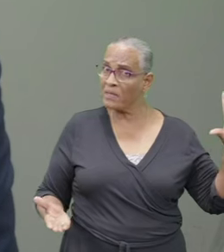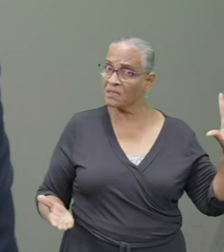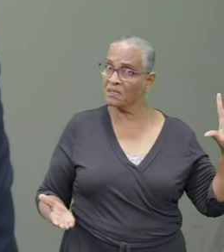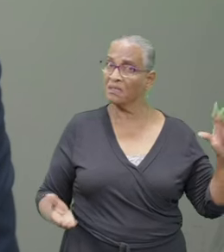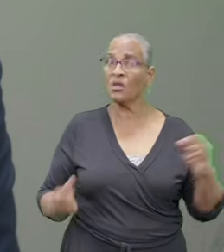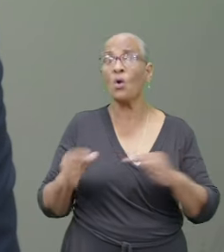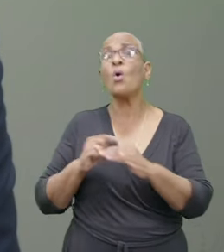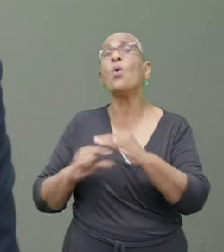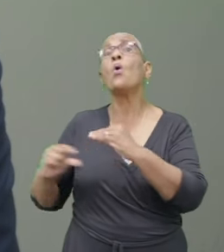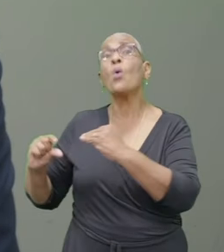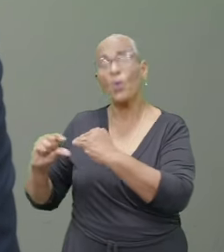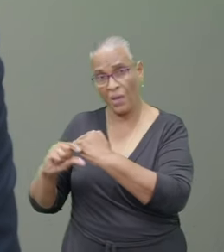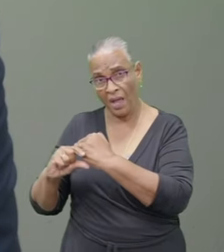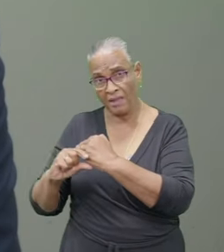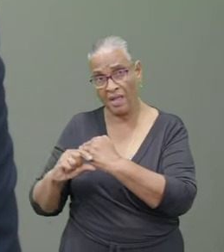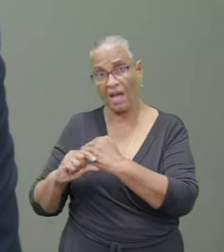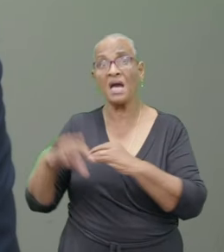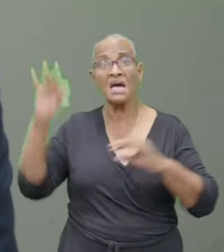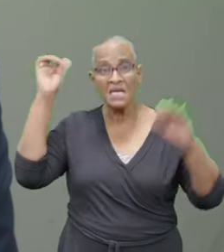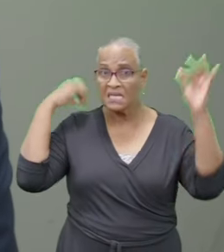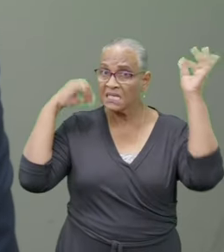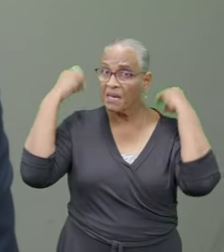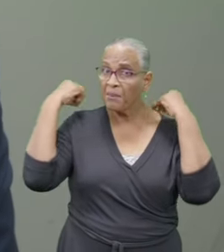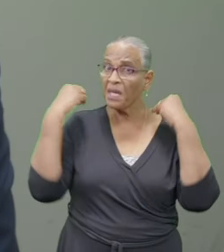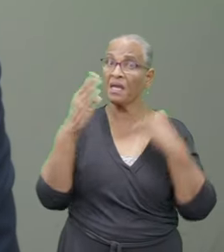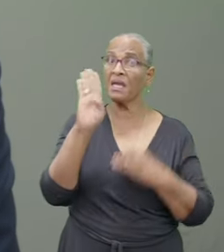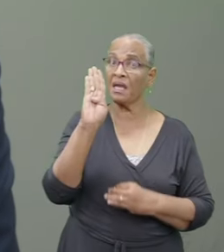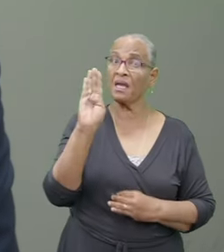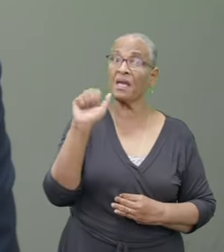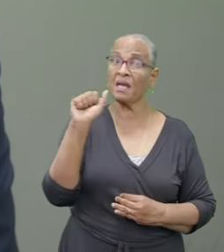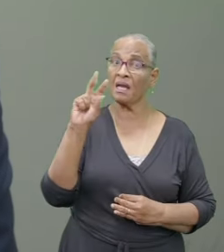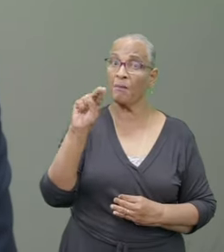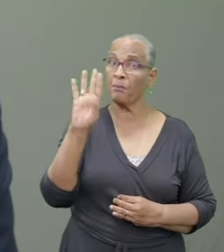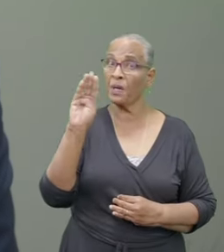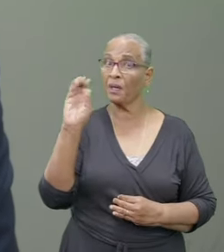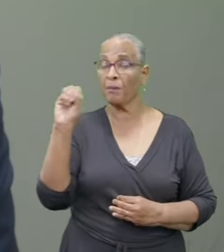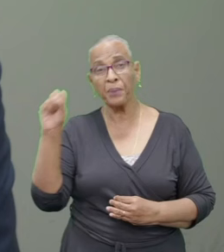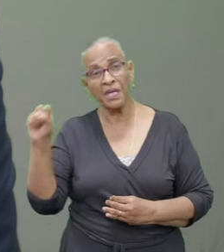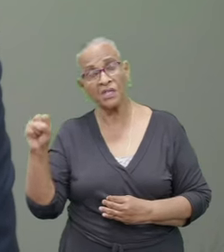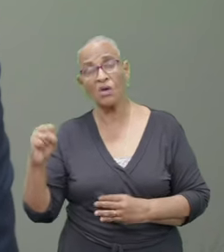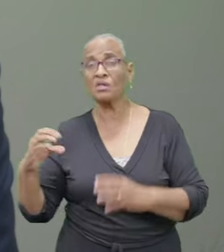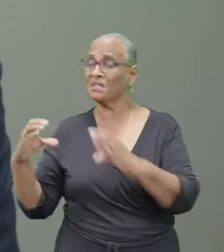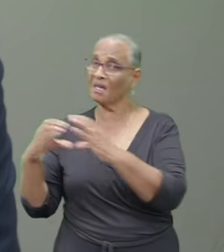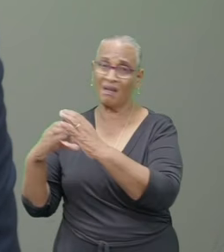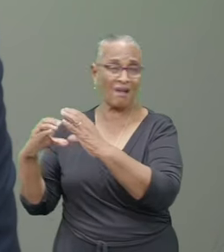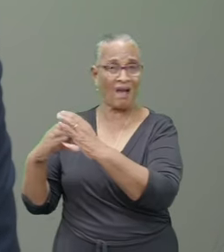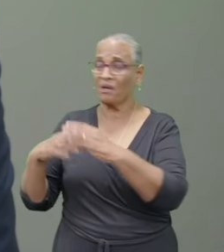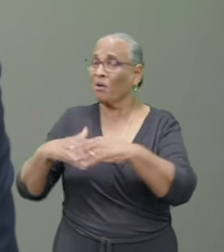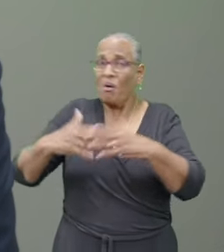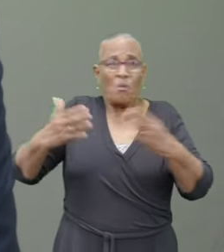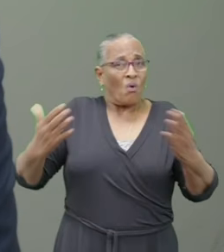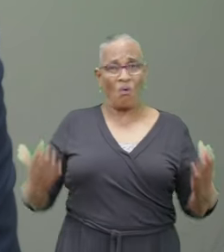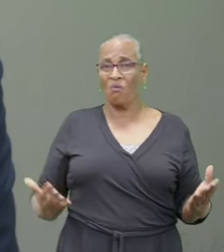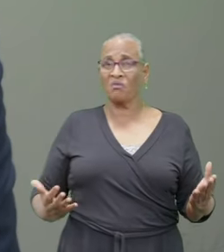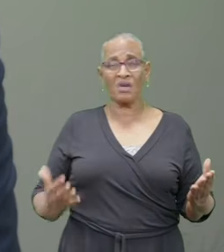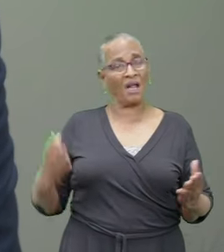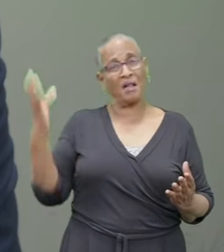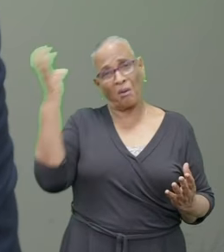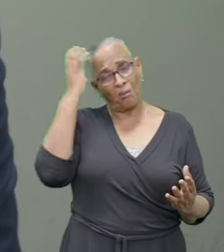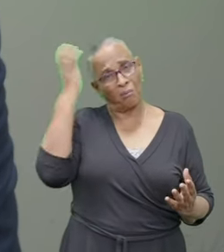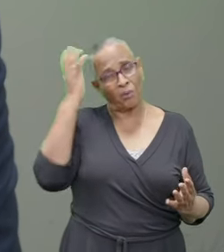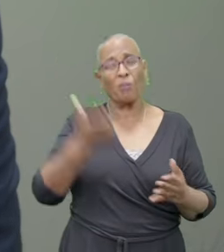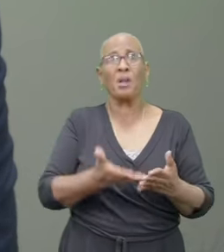ook Jamaica, Barbados, de cijfers zijn daar. CARICOM, de COSAT-meeting daar, is er ook zelfs een heel